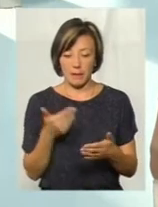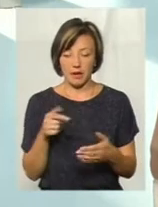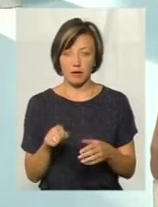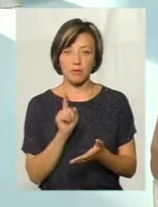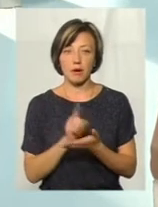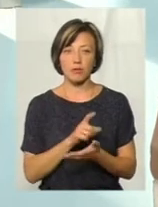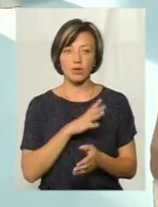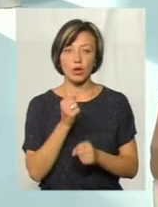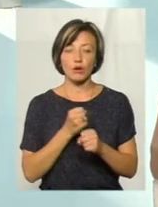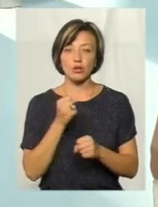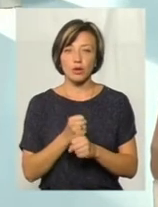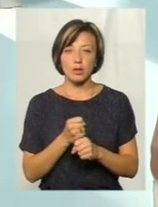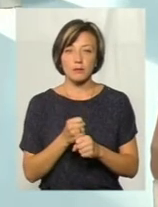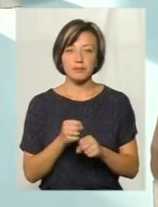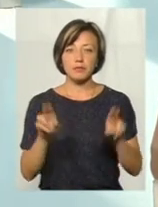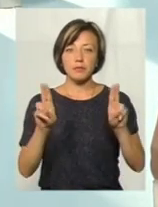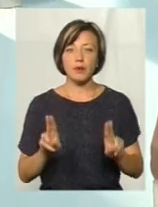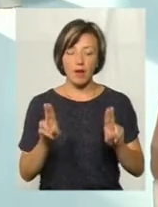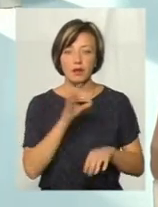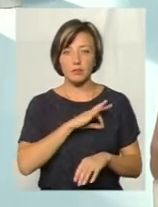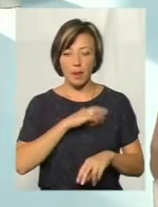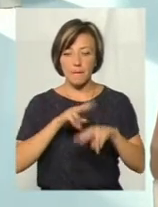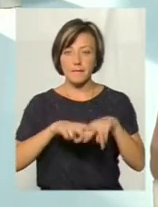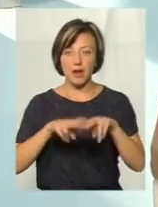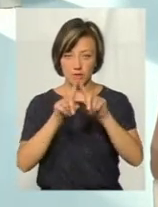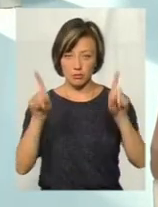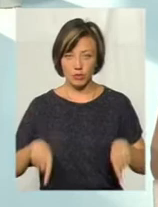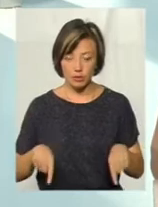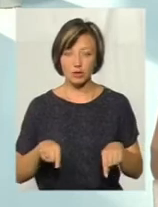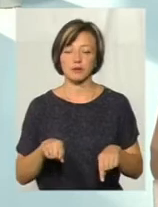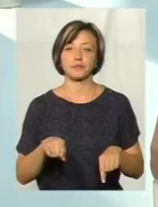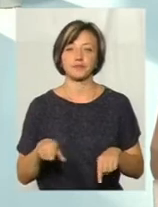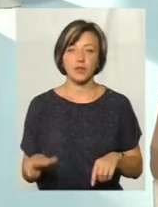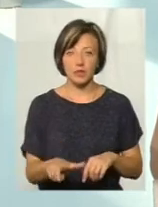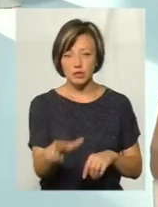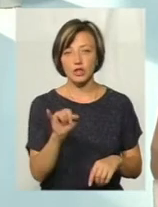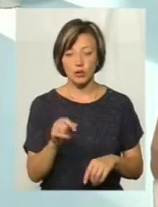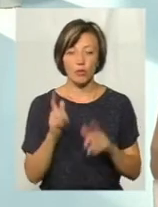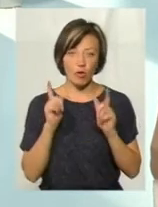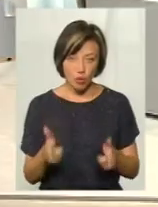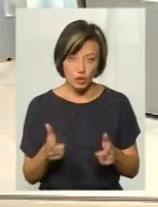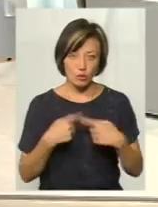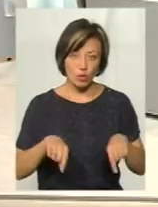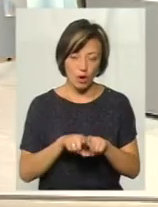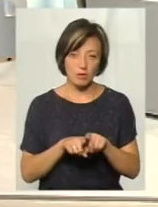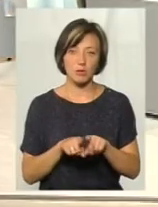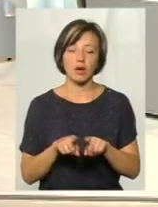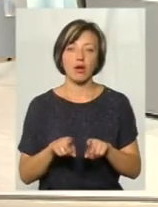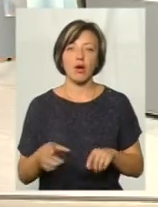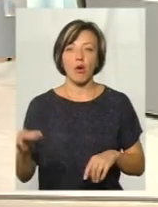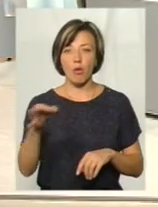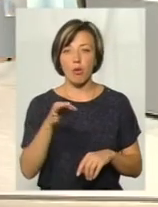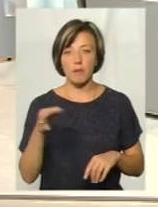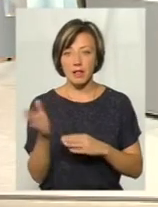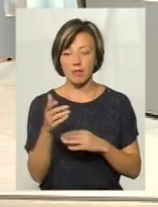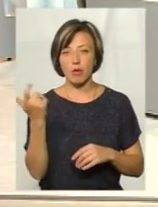бути розроблено правила експлуатації, паспорт водойми. І, власне, тоді вже у погодженні з органами облводгоспу і